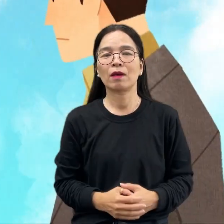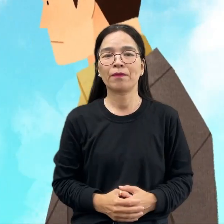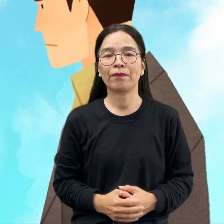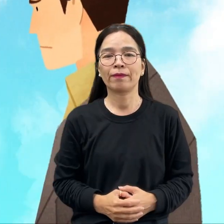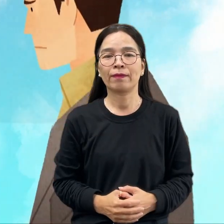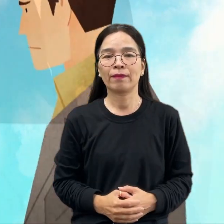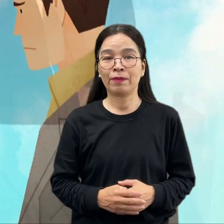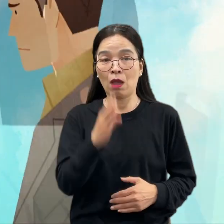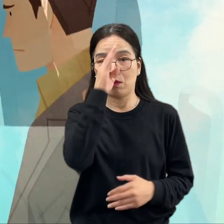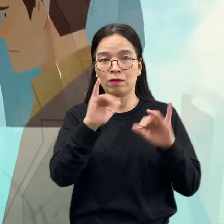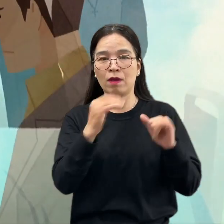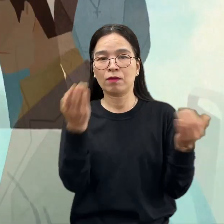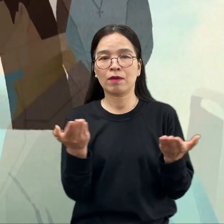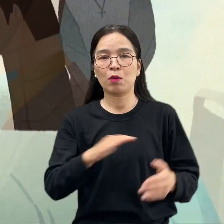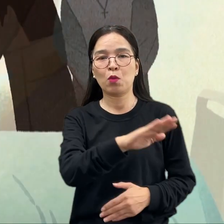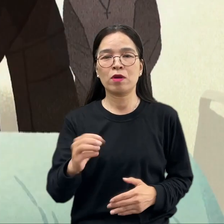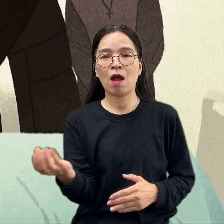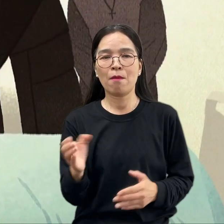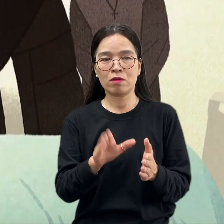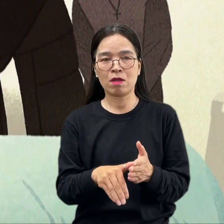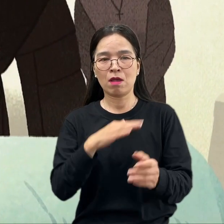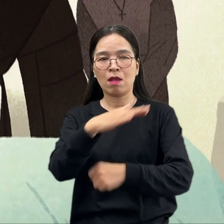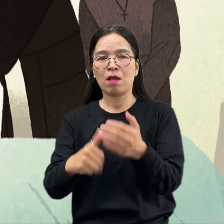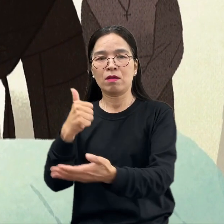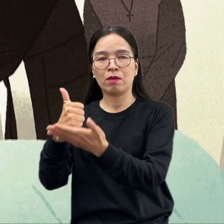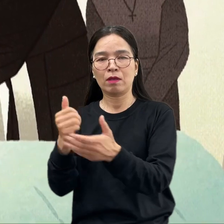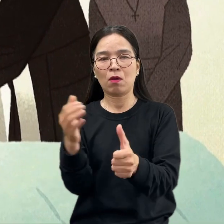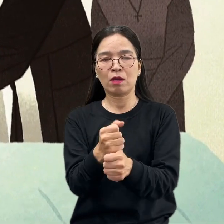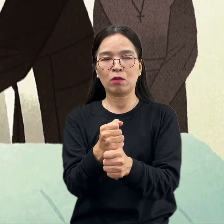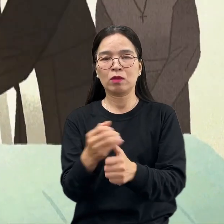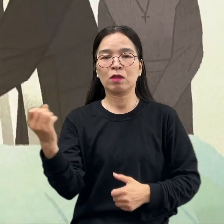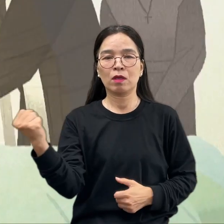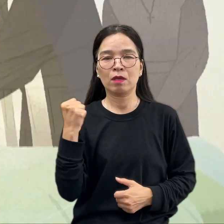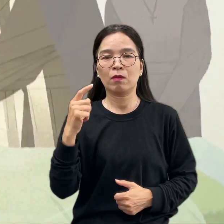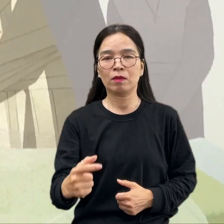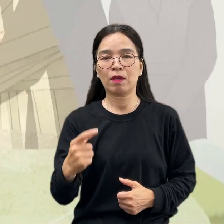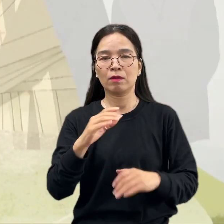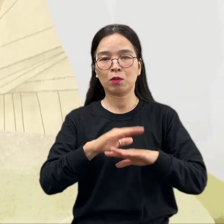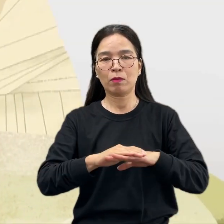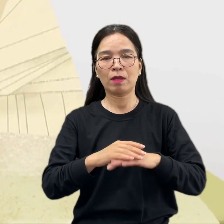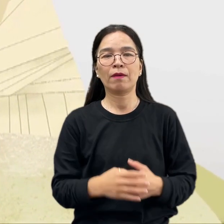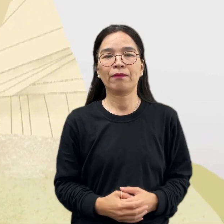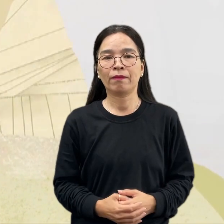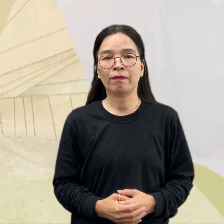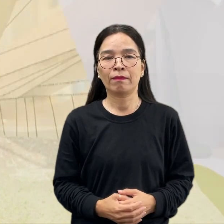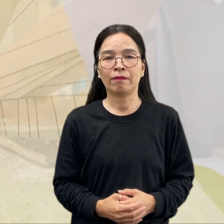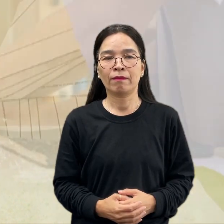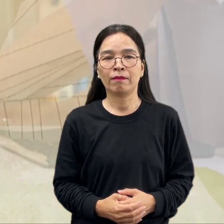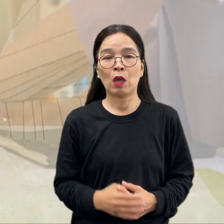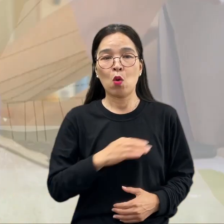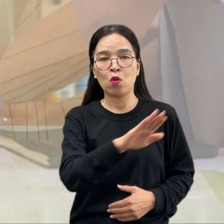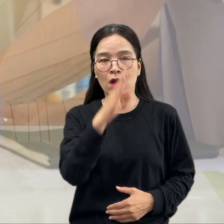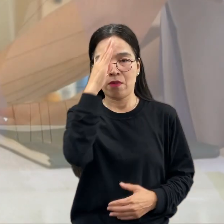향했습니다. 병자성사는 우리가 아플 때 하느님께서 잡아주시는 힘센 손입니다.